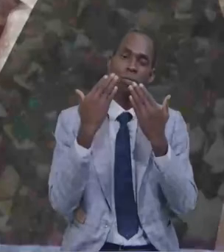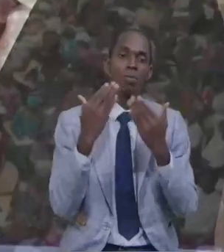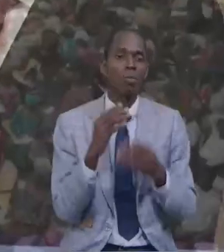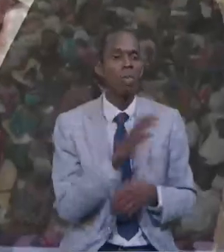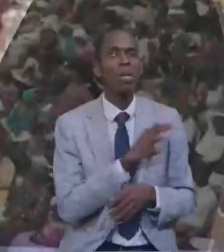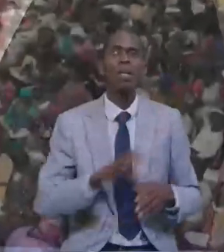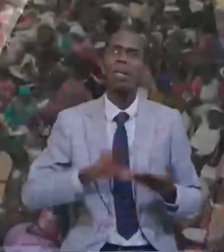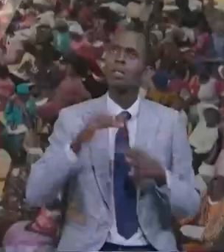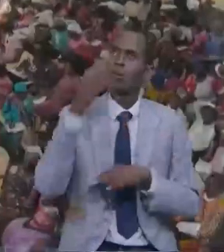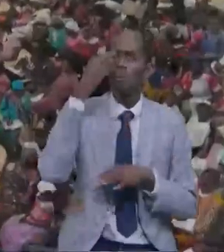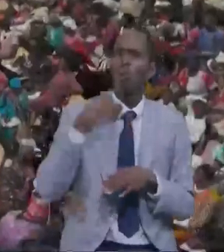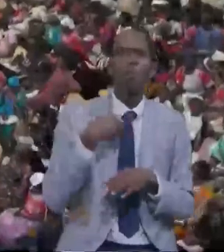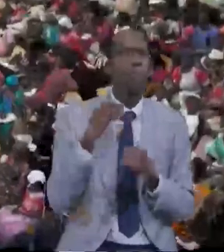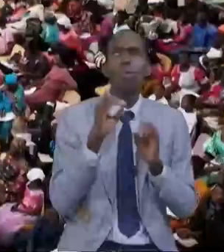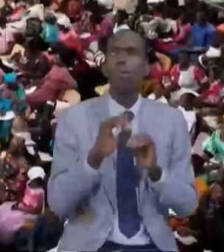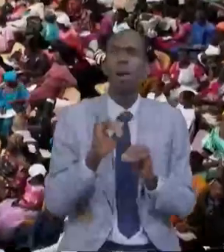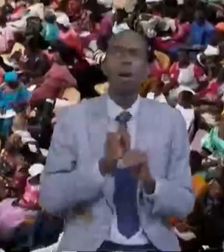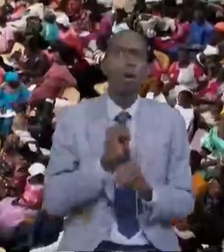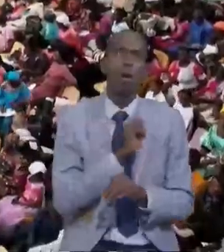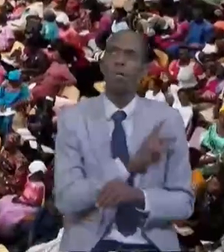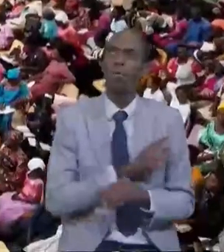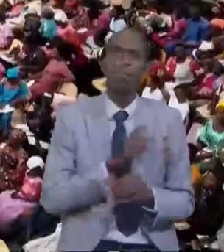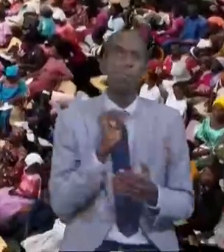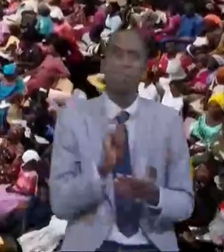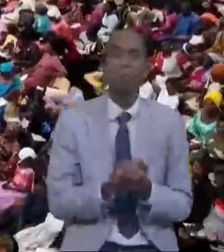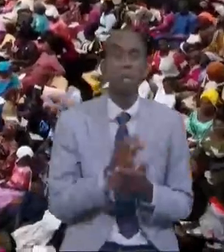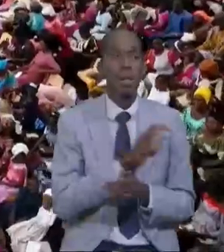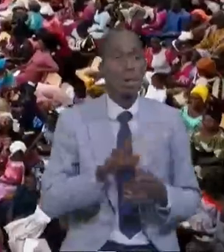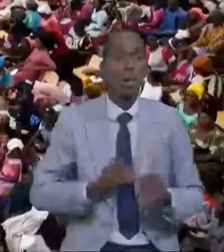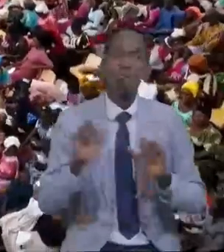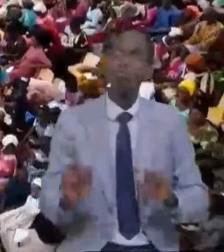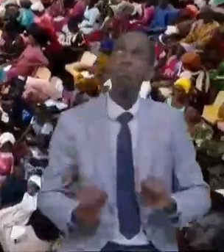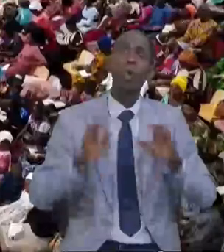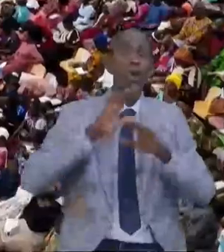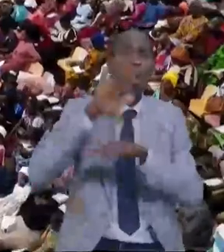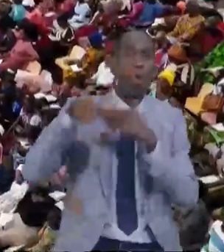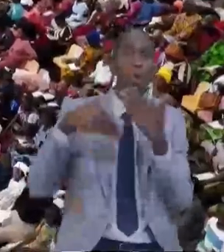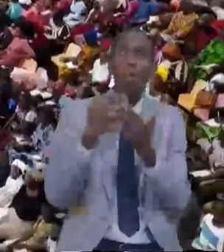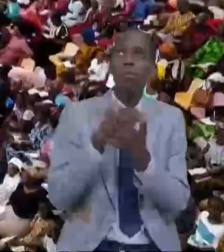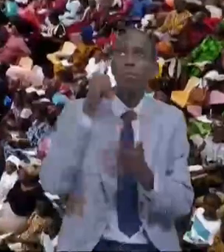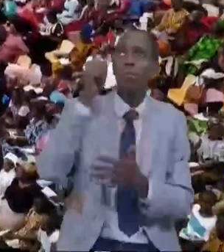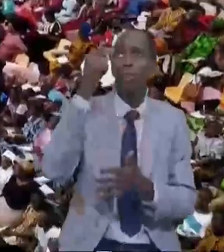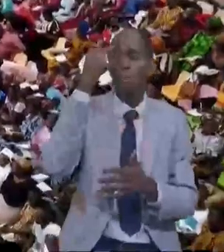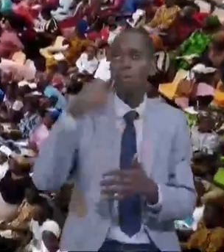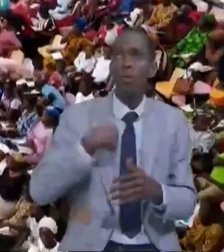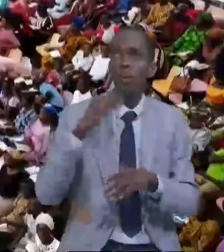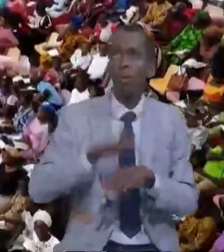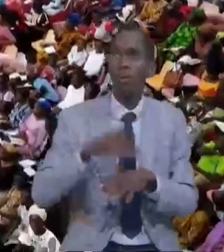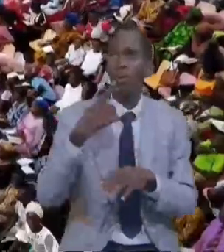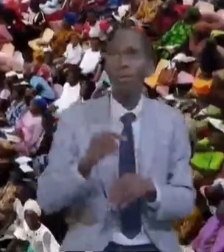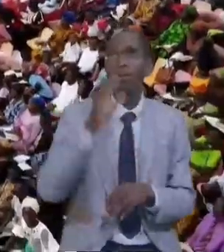abandonné sur la croix du calvaire. Je suis reconnaissant. Christ a tout abandonné. Christ a